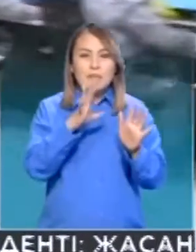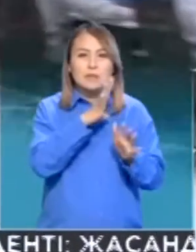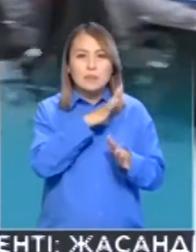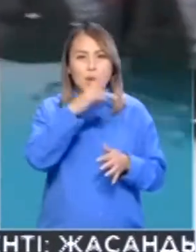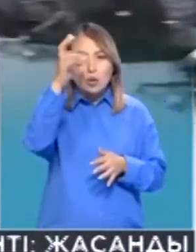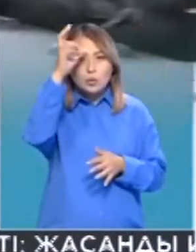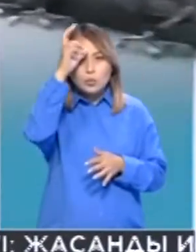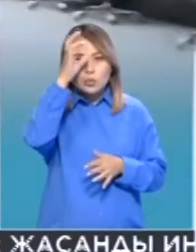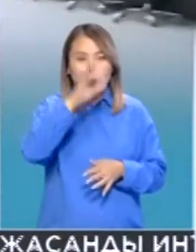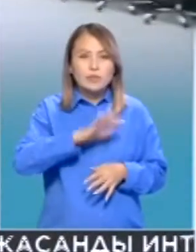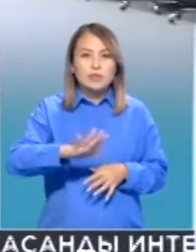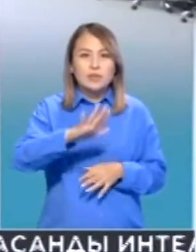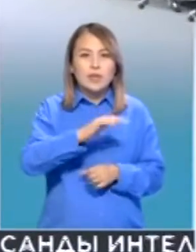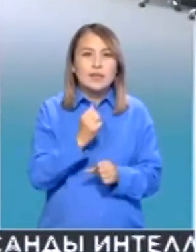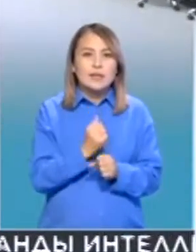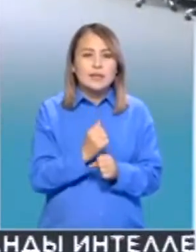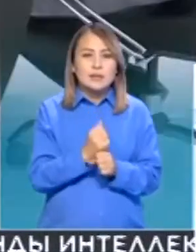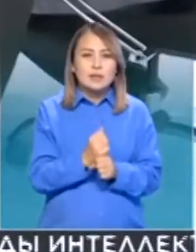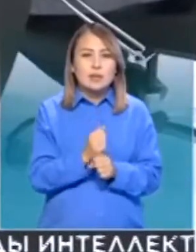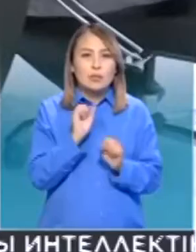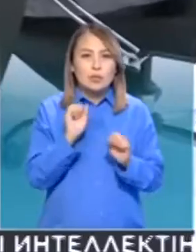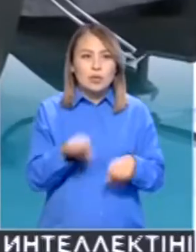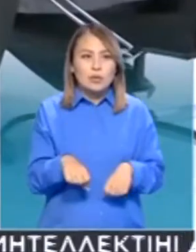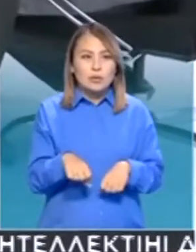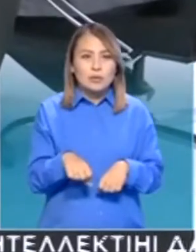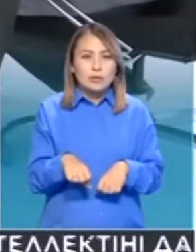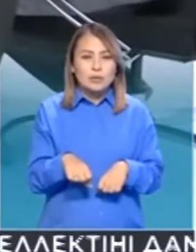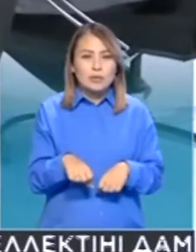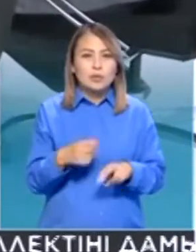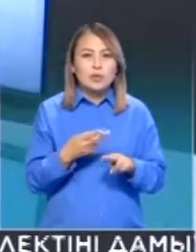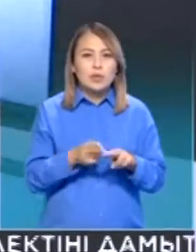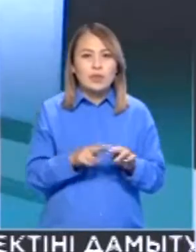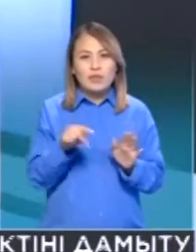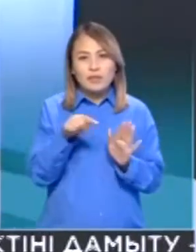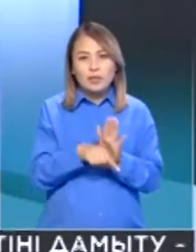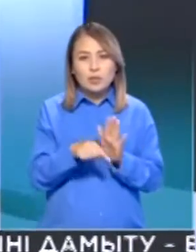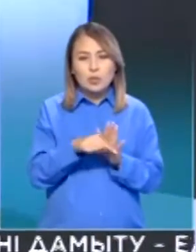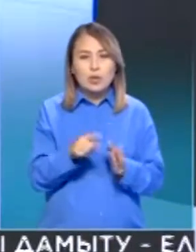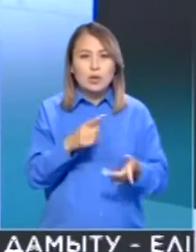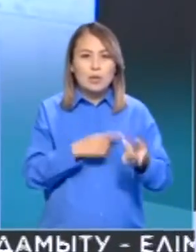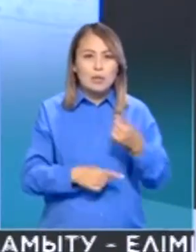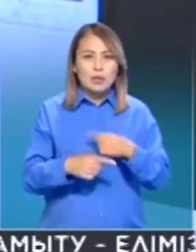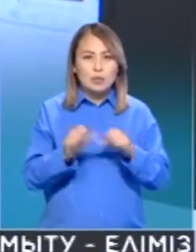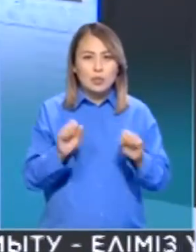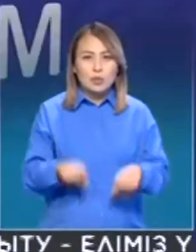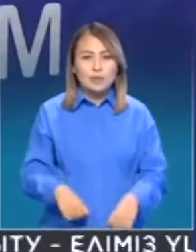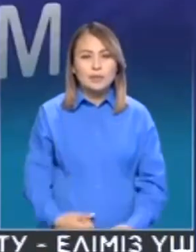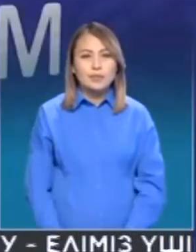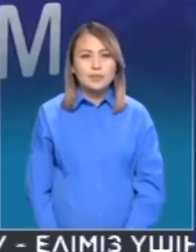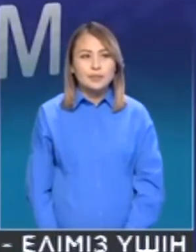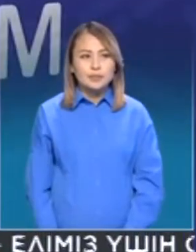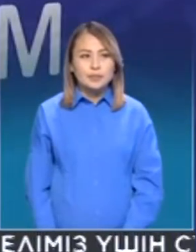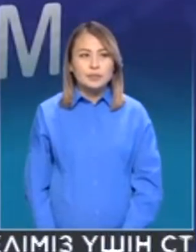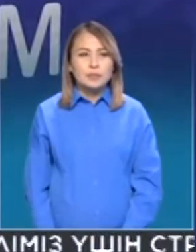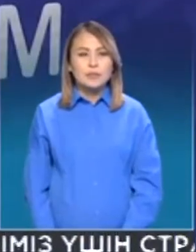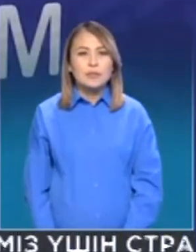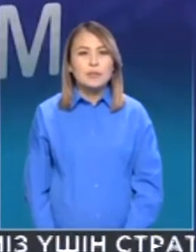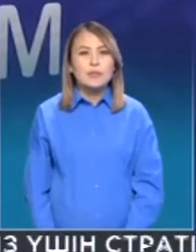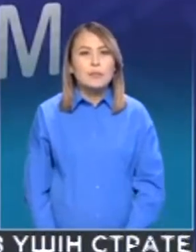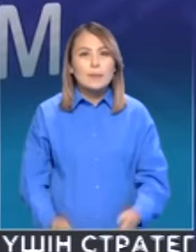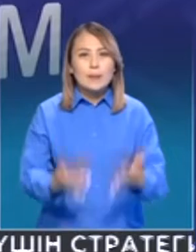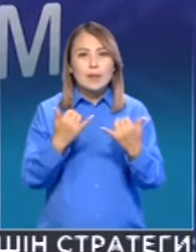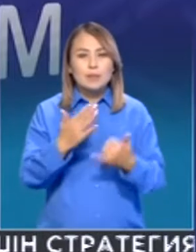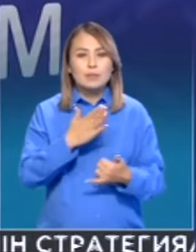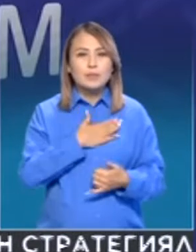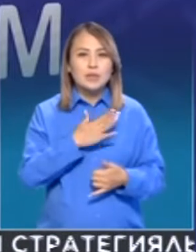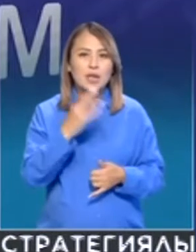Орталық Еуропа мен ТМД елдеріне экспортталады. Қалған 10% ішкі нарыққа жұмсалады. Сегодня подписываем первые договора. Біз